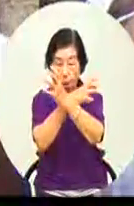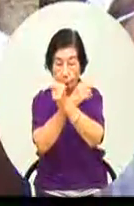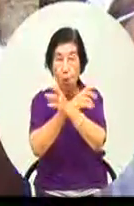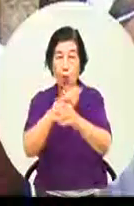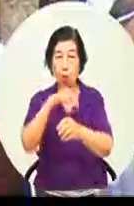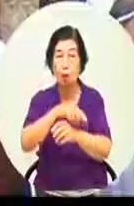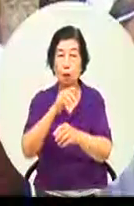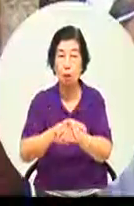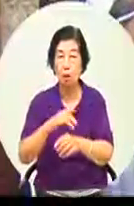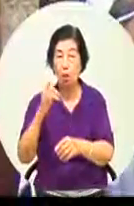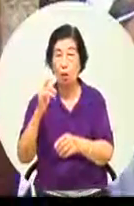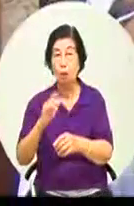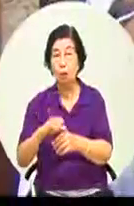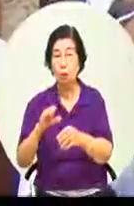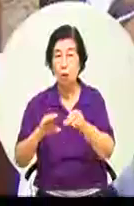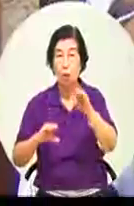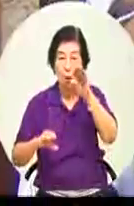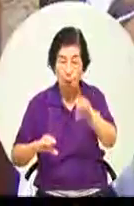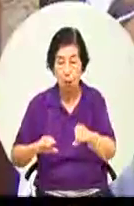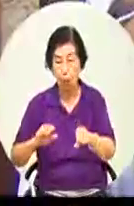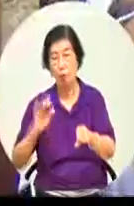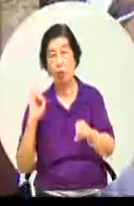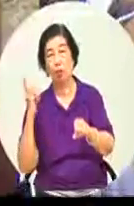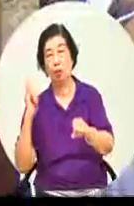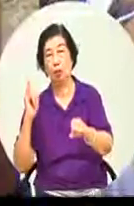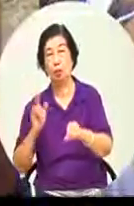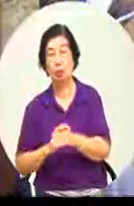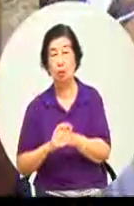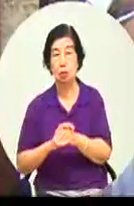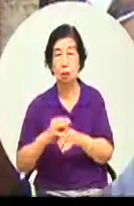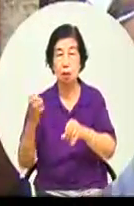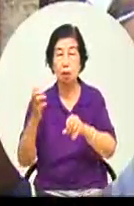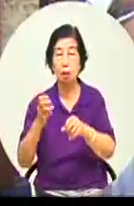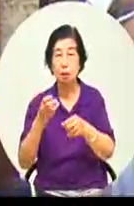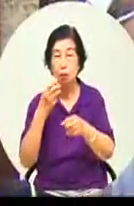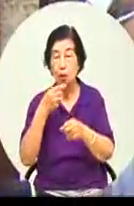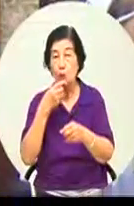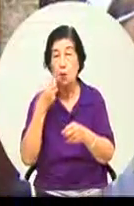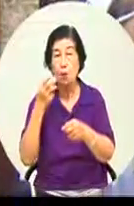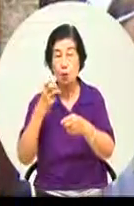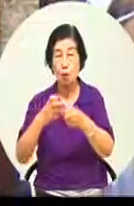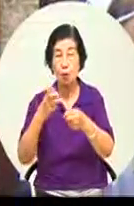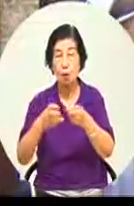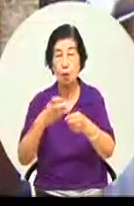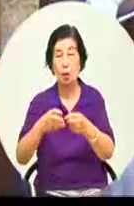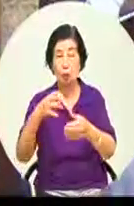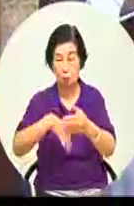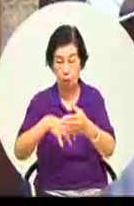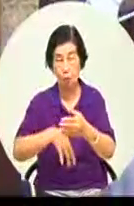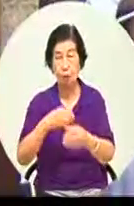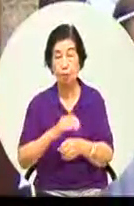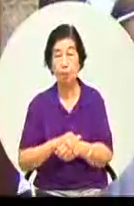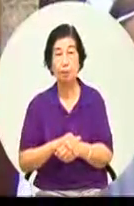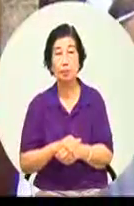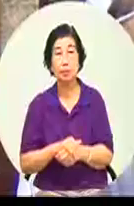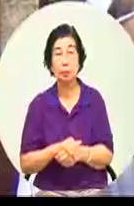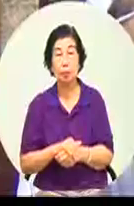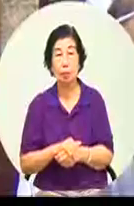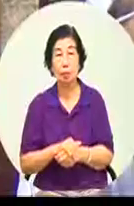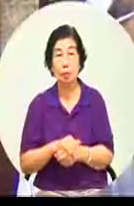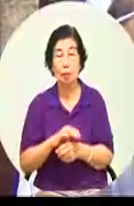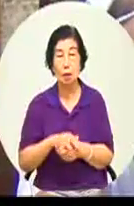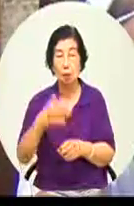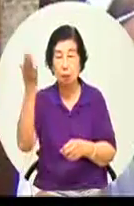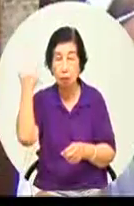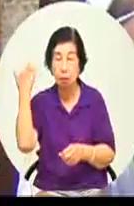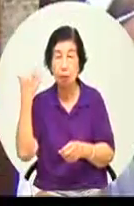啊，所以一等的时阵，其实我们一个时项部分大概30秒左右。啊，所以几只傻傻逼来对，其实我们就变成是从过去一